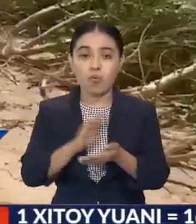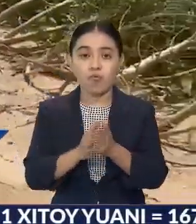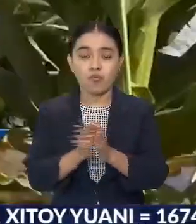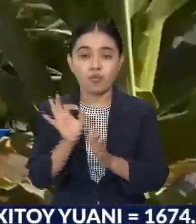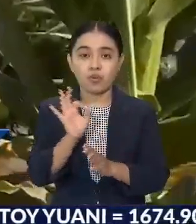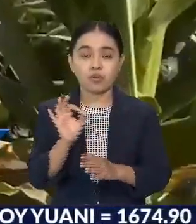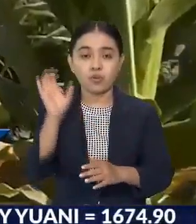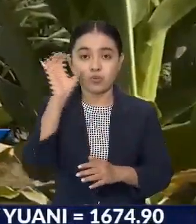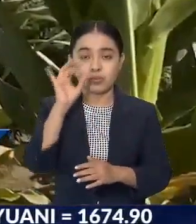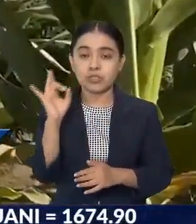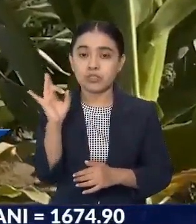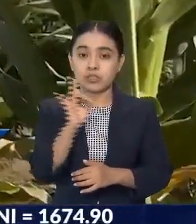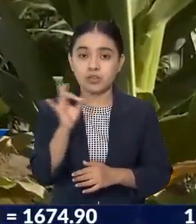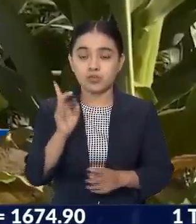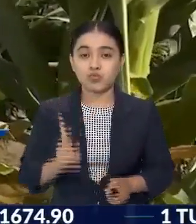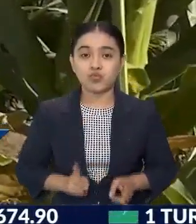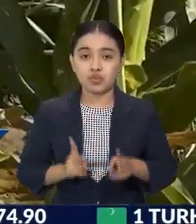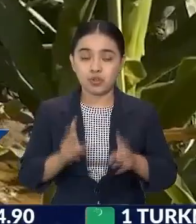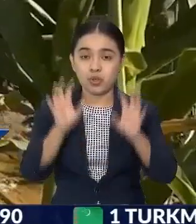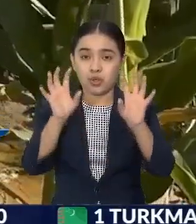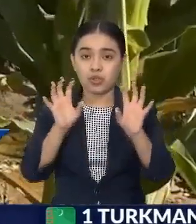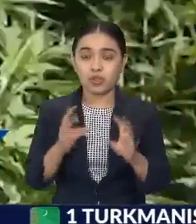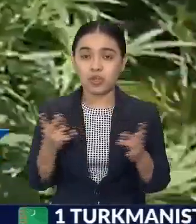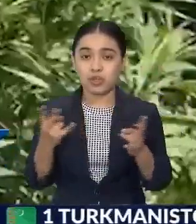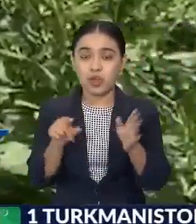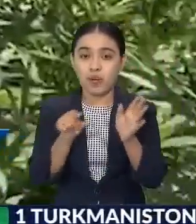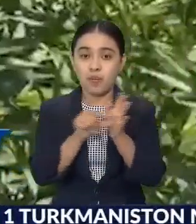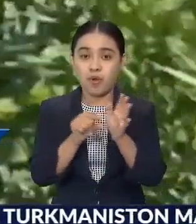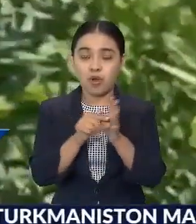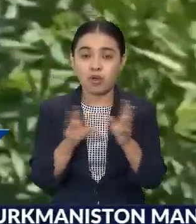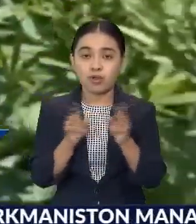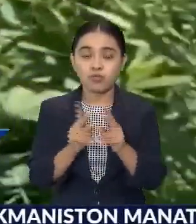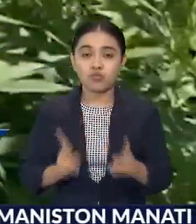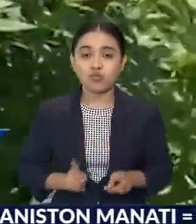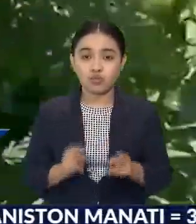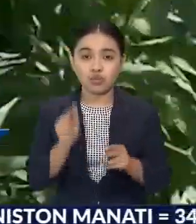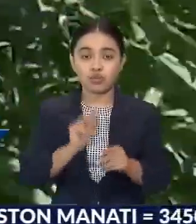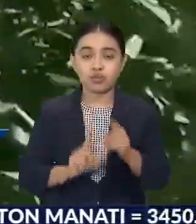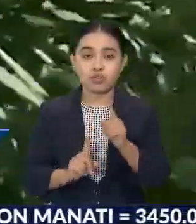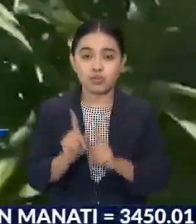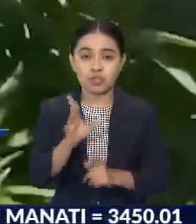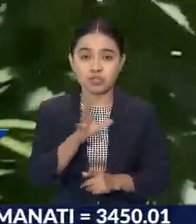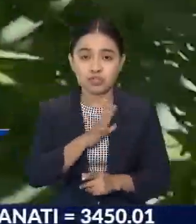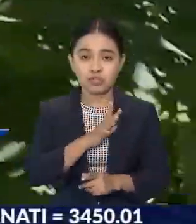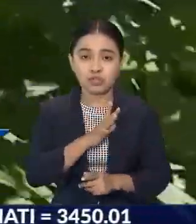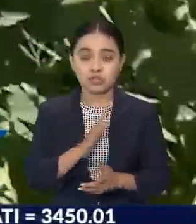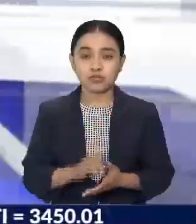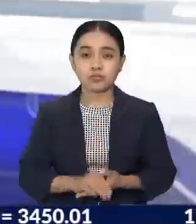O'zbekiston Respublikasi Jinoyat kodeksining tegishli moddalari bilan jinoyat ishi qo'zg'atildi.